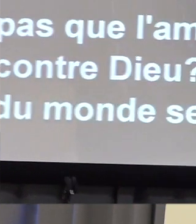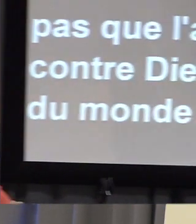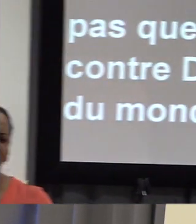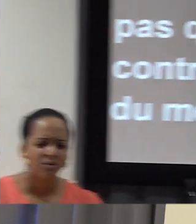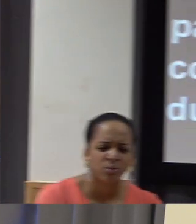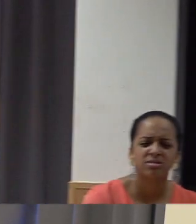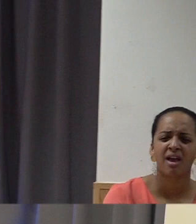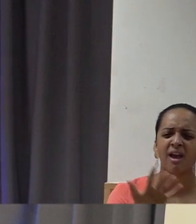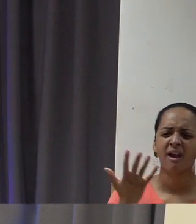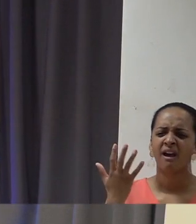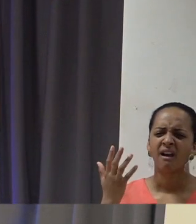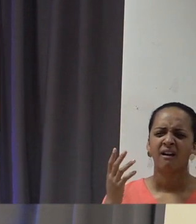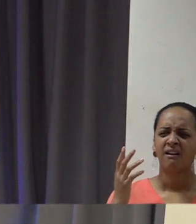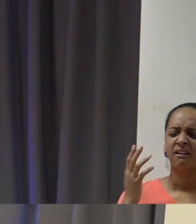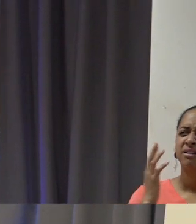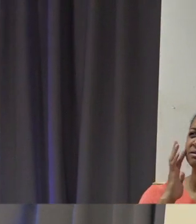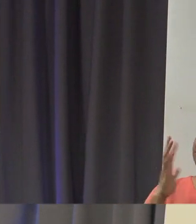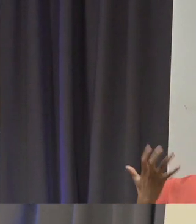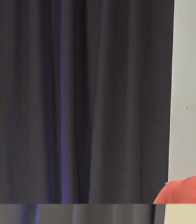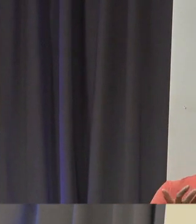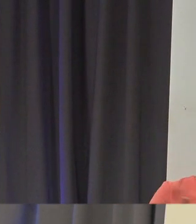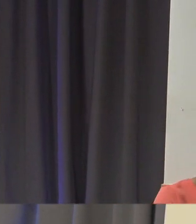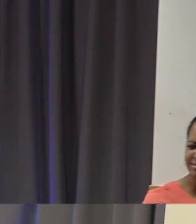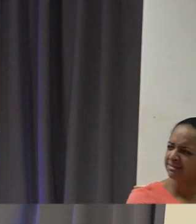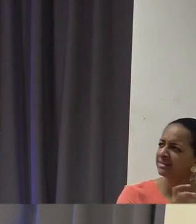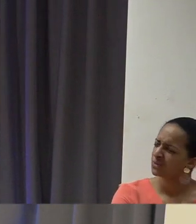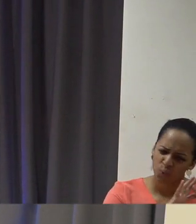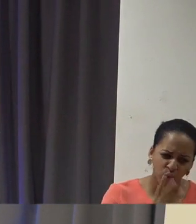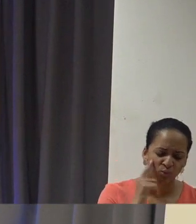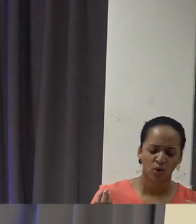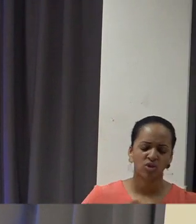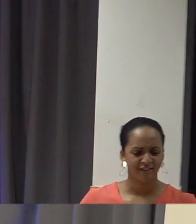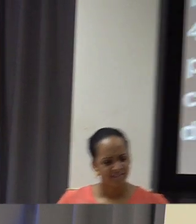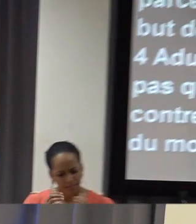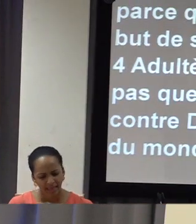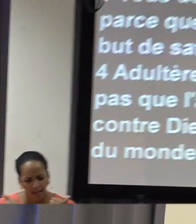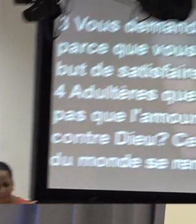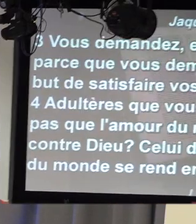la convoitise, à l'idolâtrie et aux choses semblables pour que notre vie de prière aille bien. Amen.